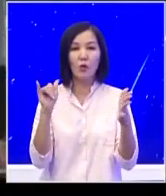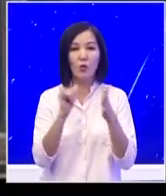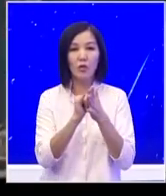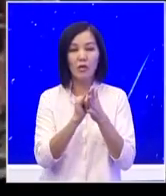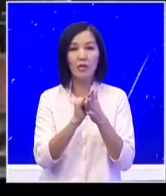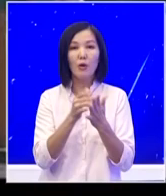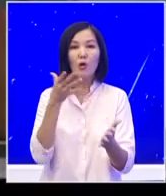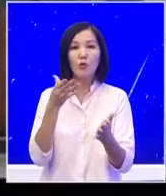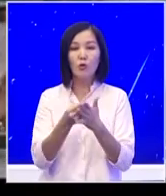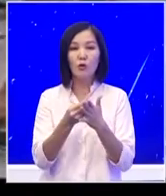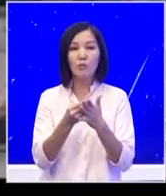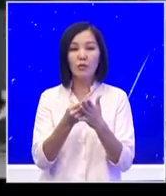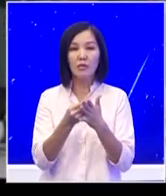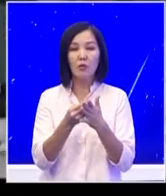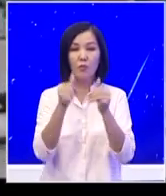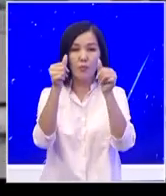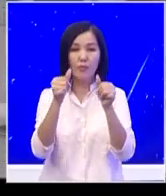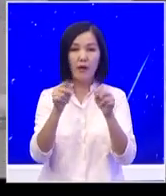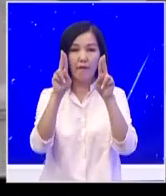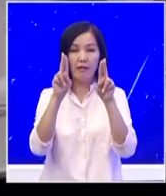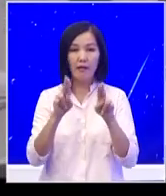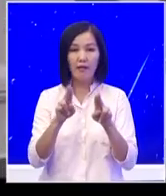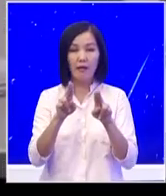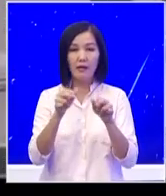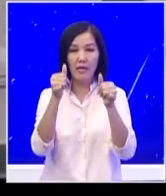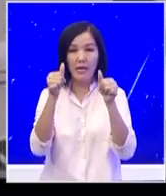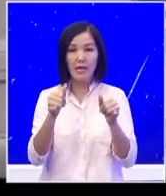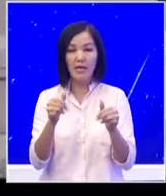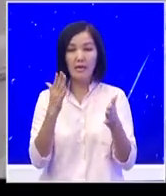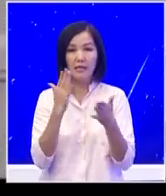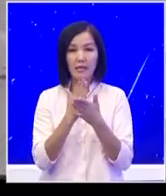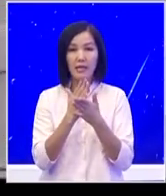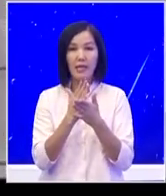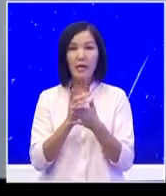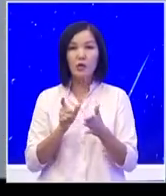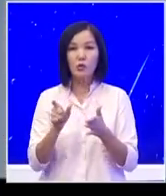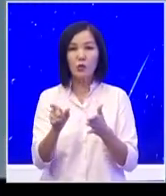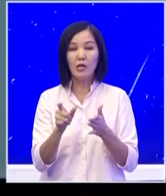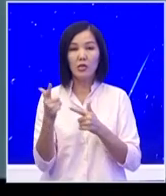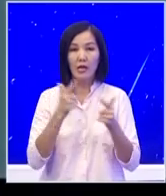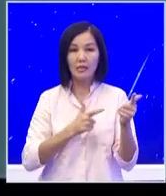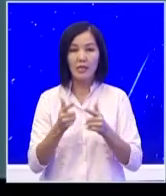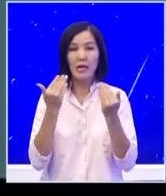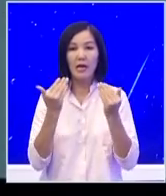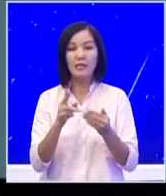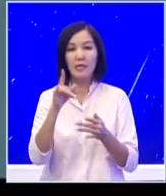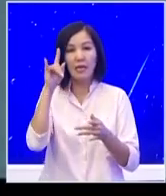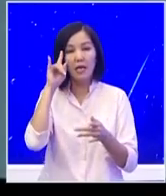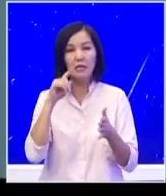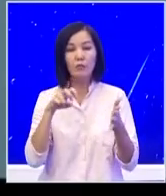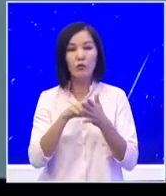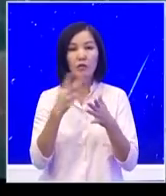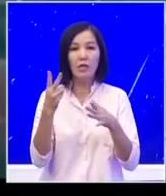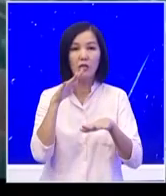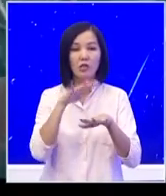орнатылып, төлем жасау нұсқаулықтары ілінген. Мұнан бөлік жеке жол жүру карточкасы әзірленіп жатыр. Мұны тұрғындар Қазпошта және екінші